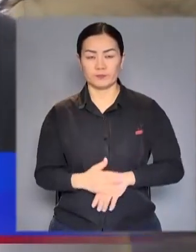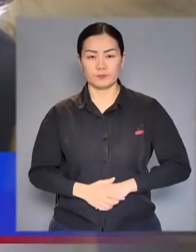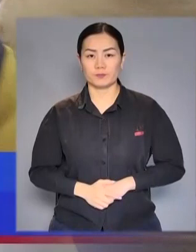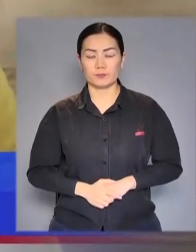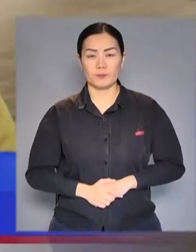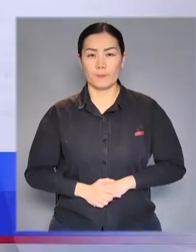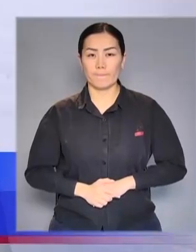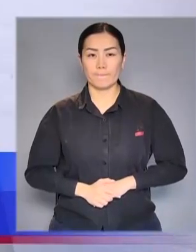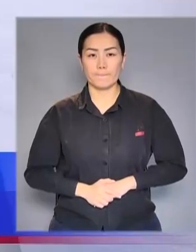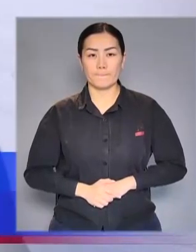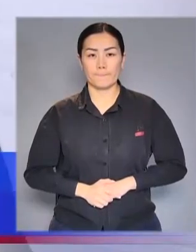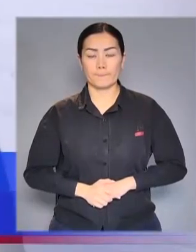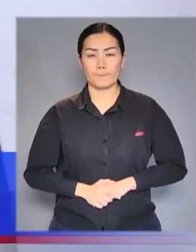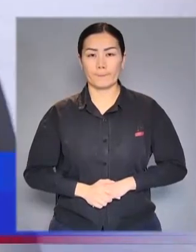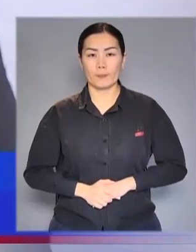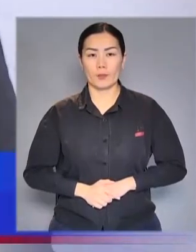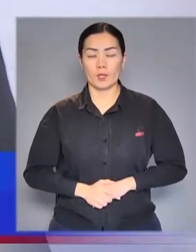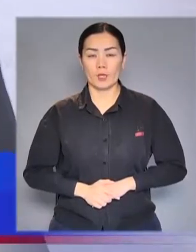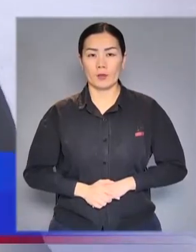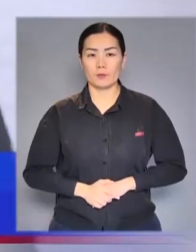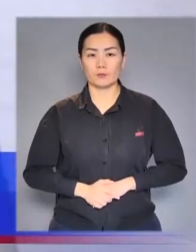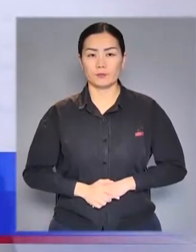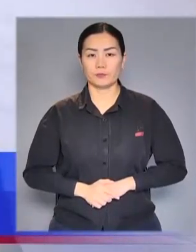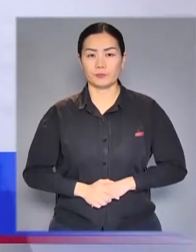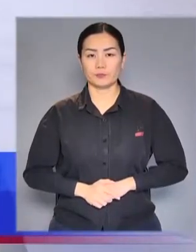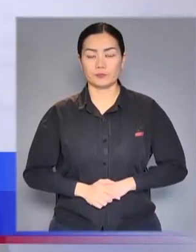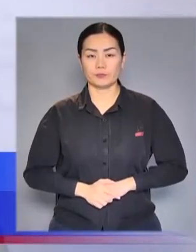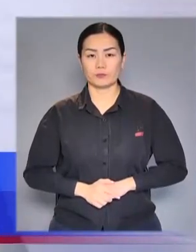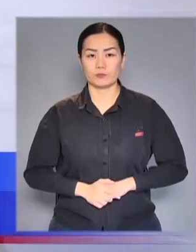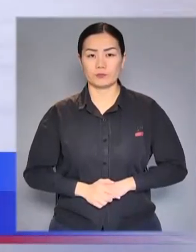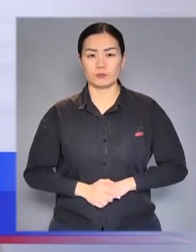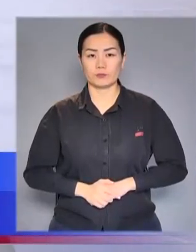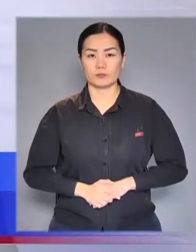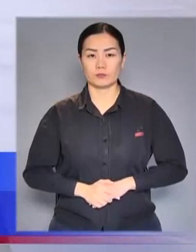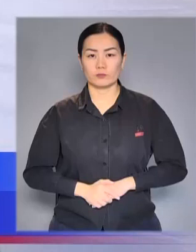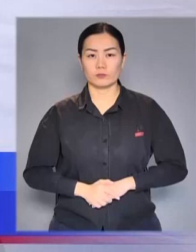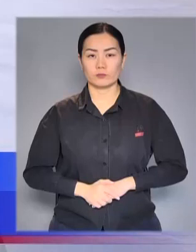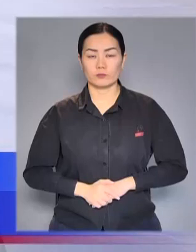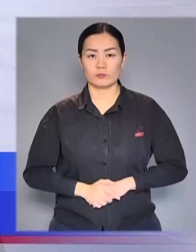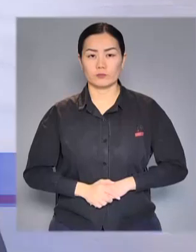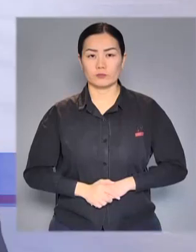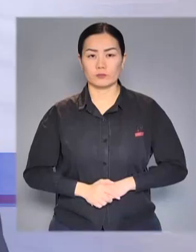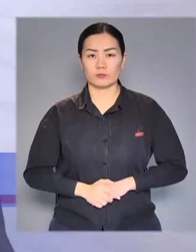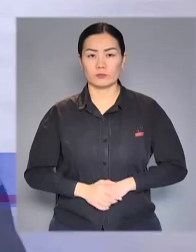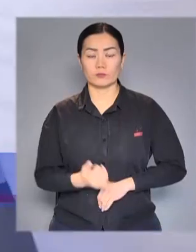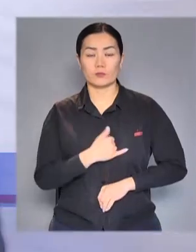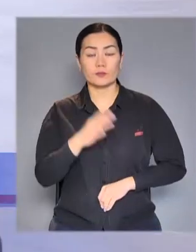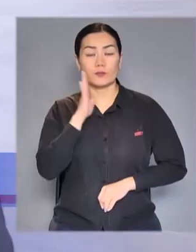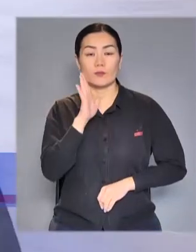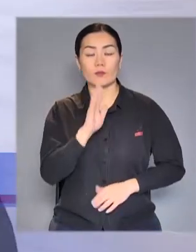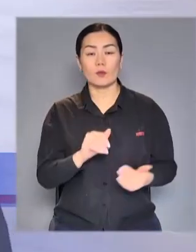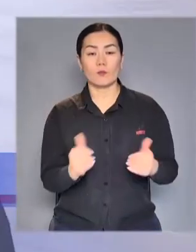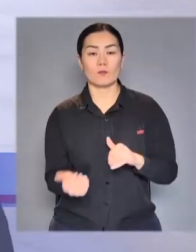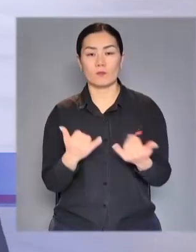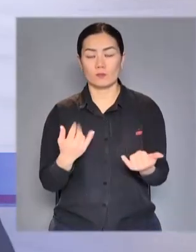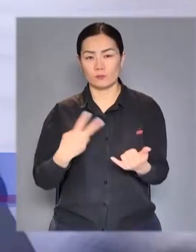сезіндім. Уже я 23 года купаюсь. Вот в этом году ровно 23 года будет. Менің суға түсіп